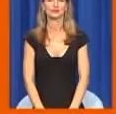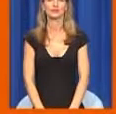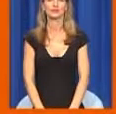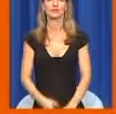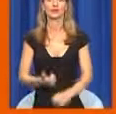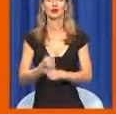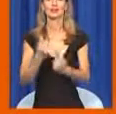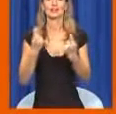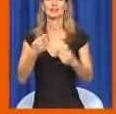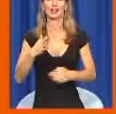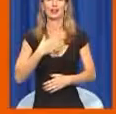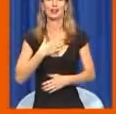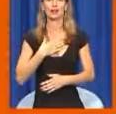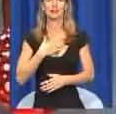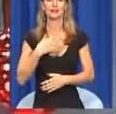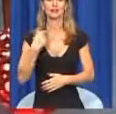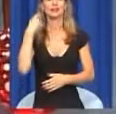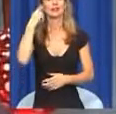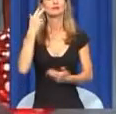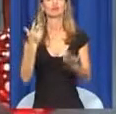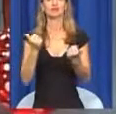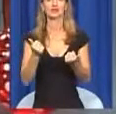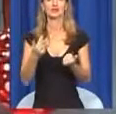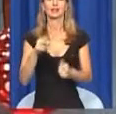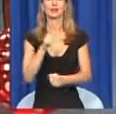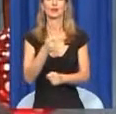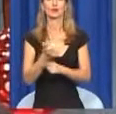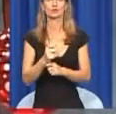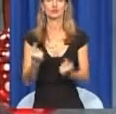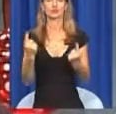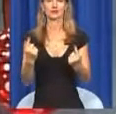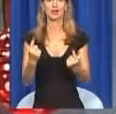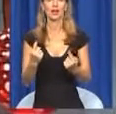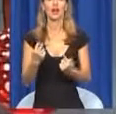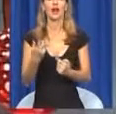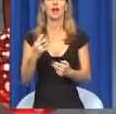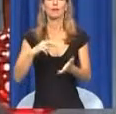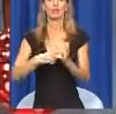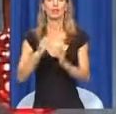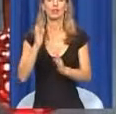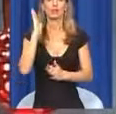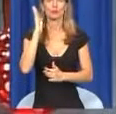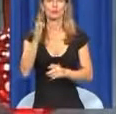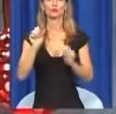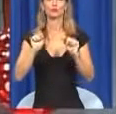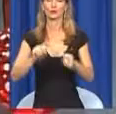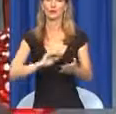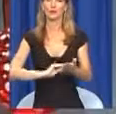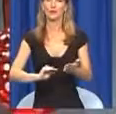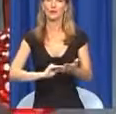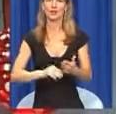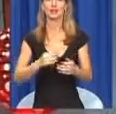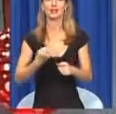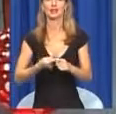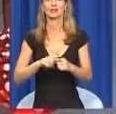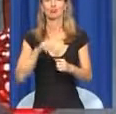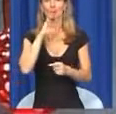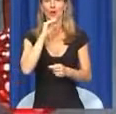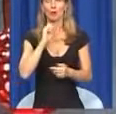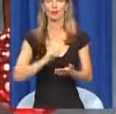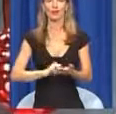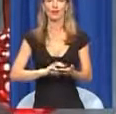дуже велика для мене. Ну, я думаю, дійсно, насправді, для тебе дуже велика, але от плани на майбутнє, я думаю, що можна записати цю собачку і якось